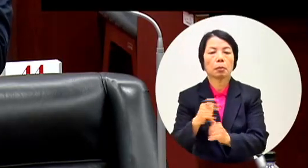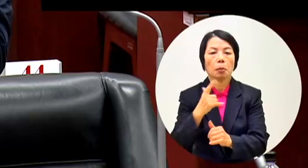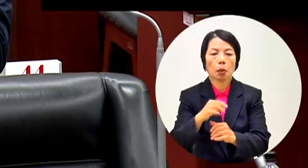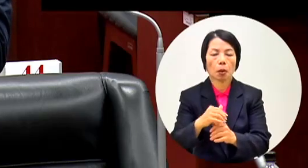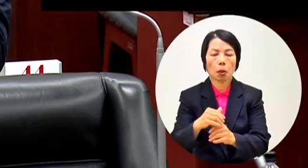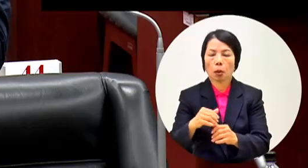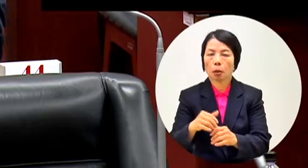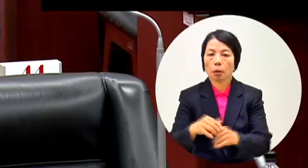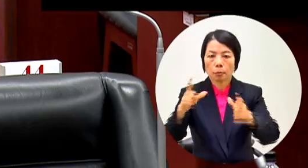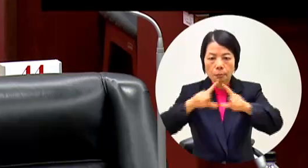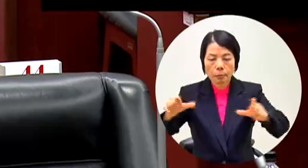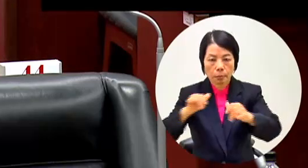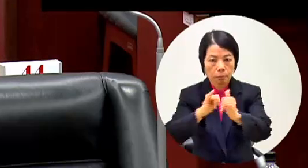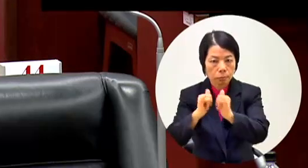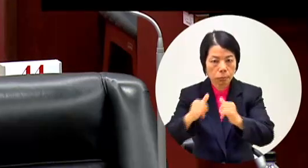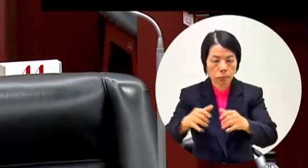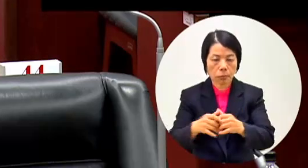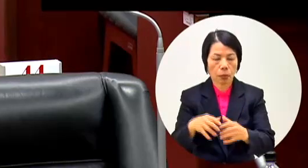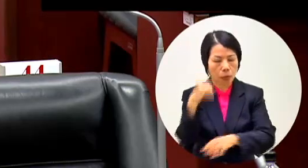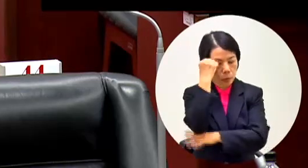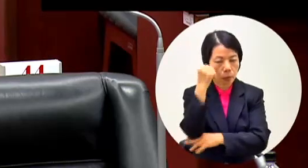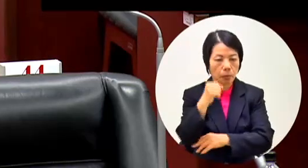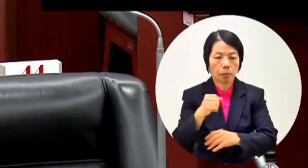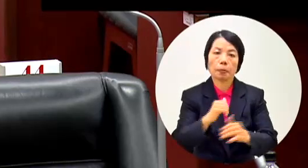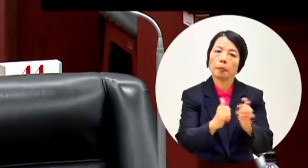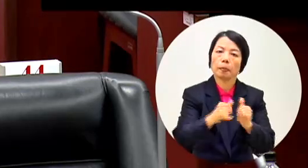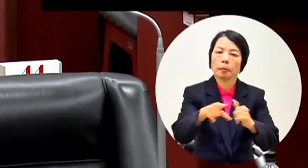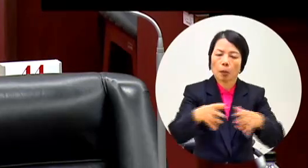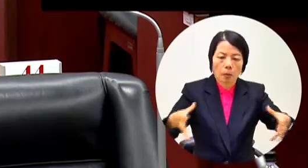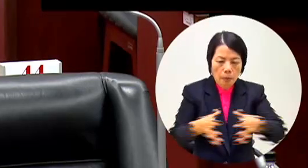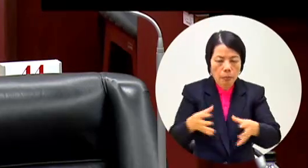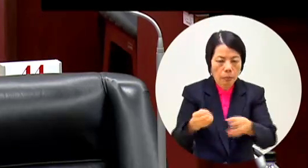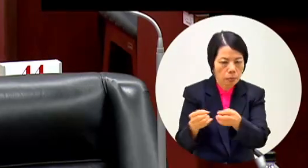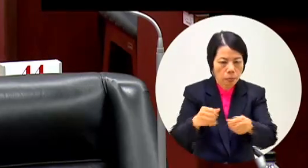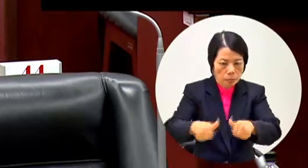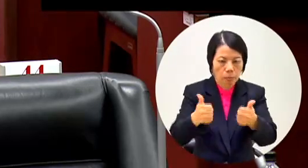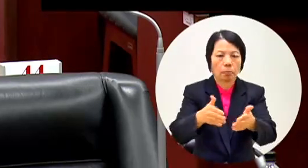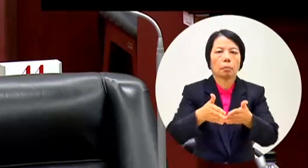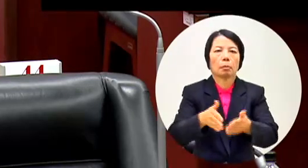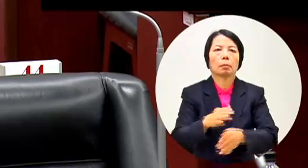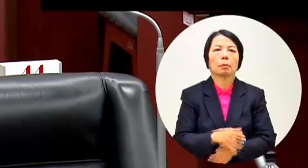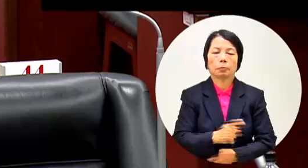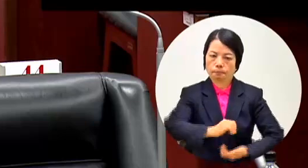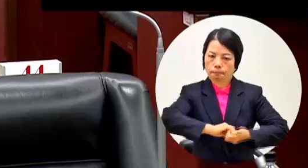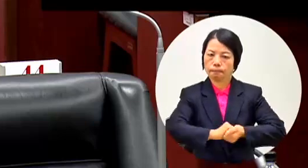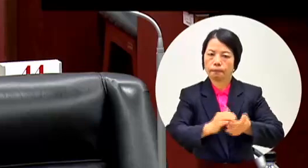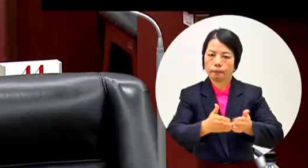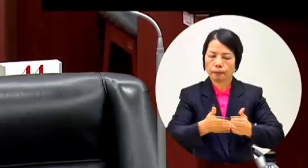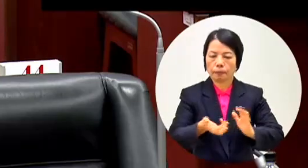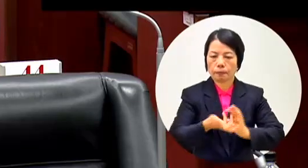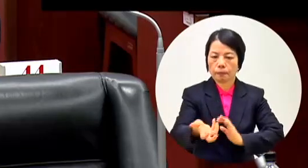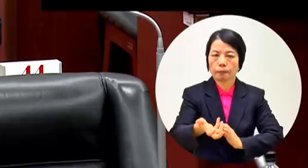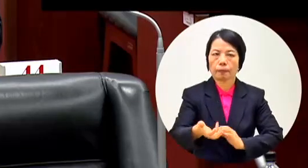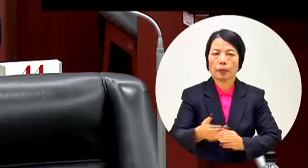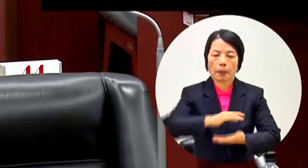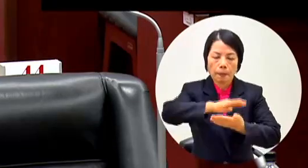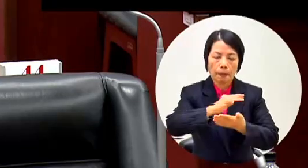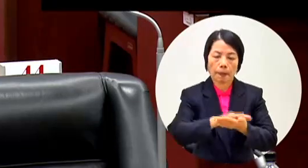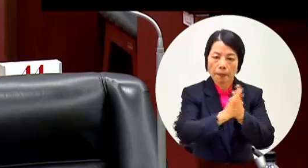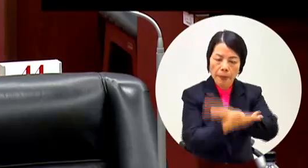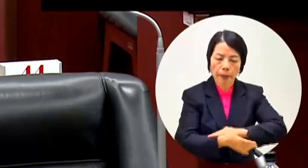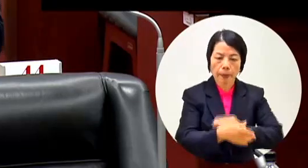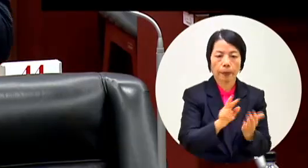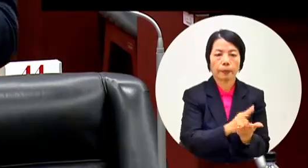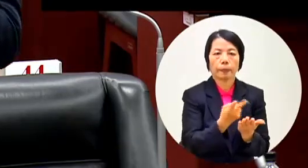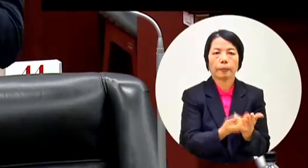但是要跟人家谈，承诺是要迁厂，这是一定要做到，降为乙种。因为你也不降为甲，你甲种也不降为乙种吼。